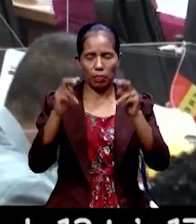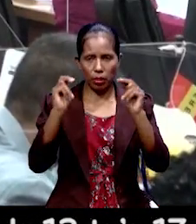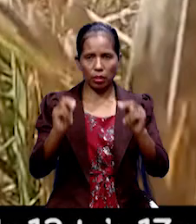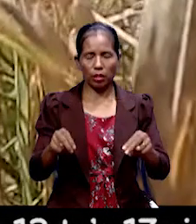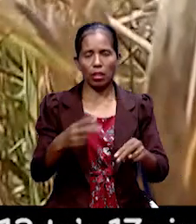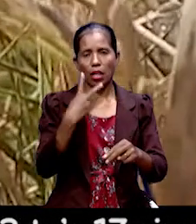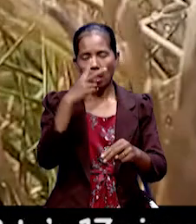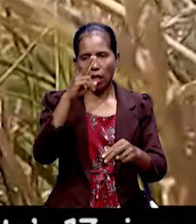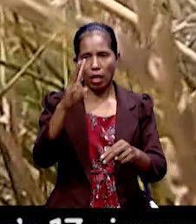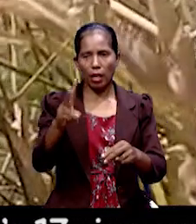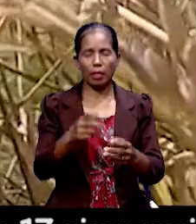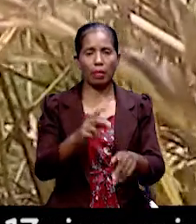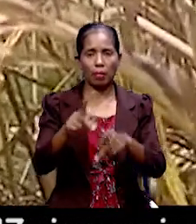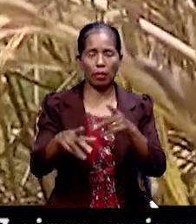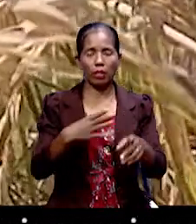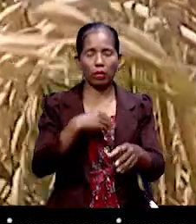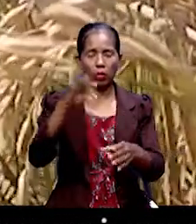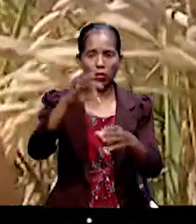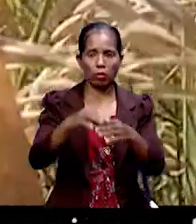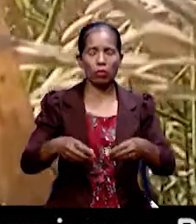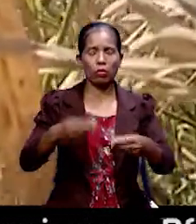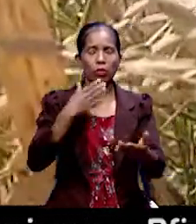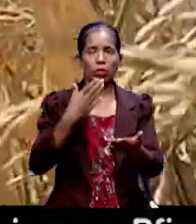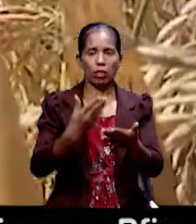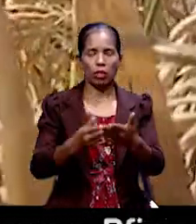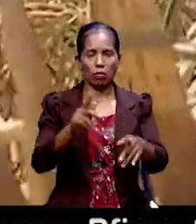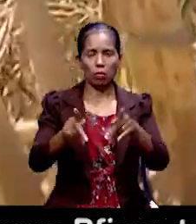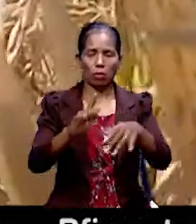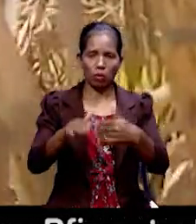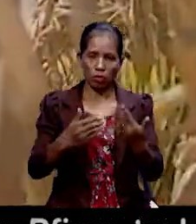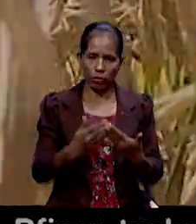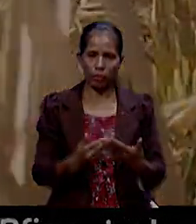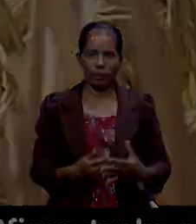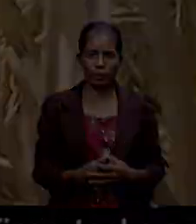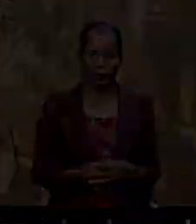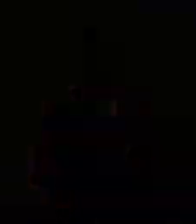produtivo sira, nebe se for benefício liu ba povo. Clementino Maia, GMN.